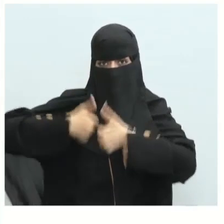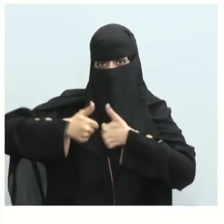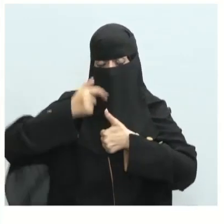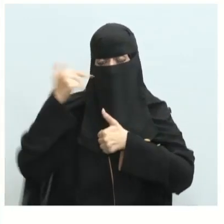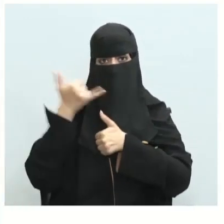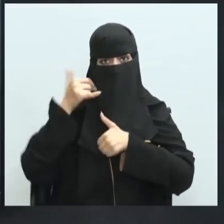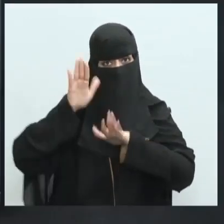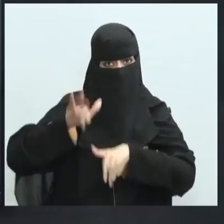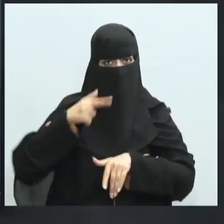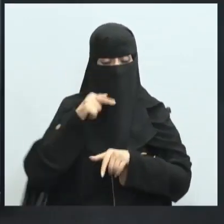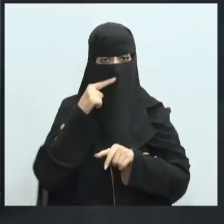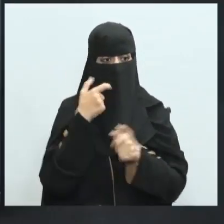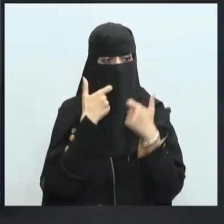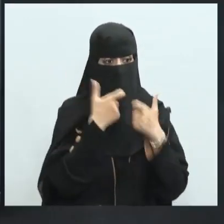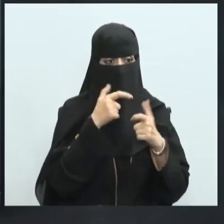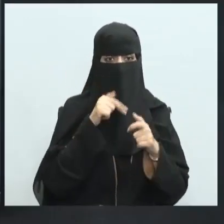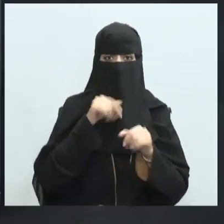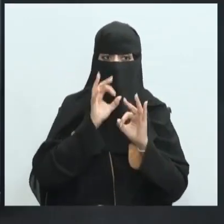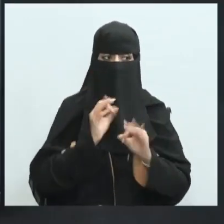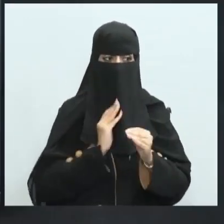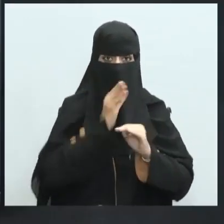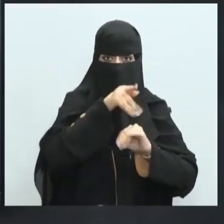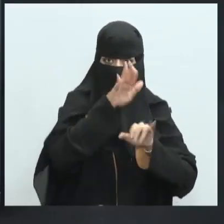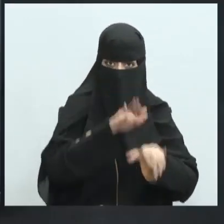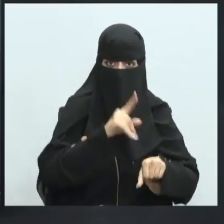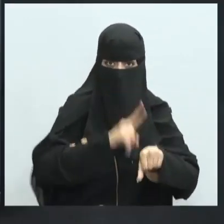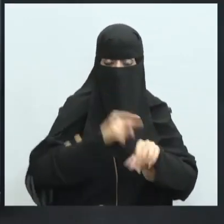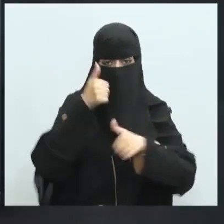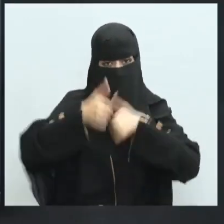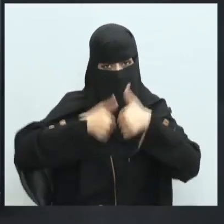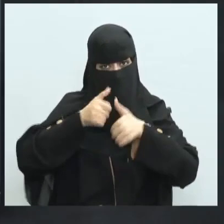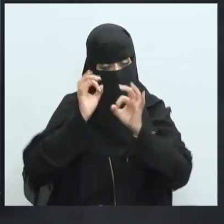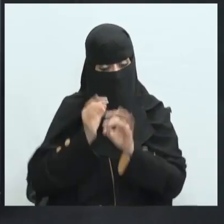فمهم جدا ان نحرص على الحضور مبكرا لتلك